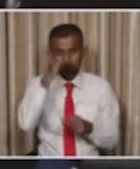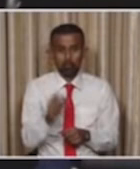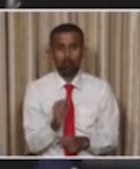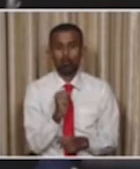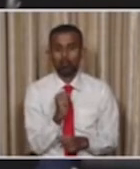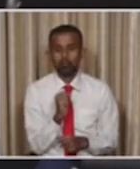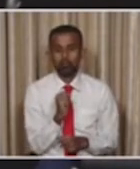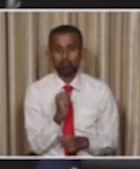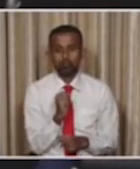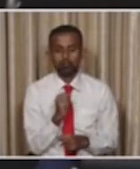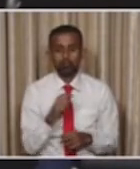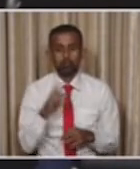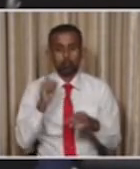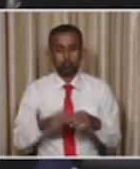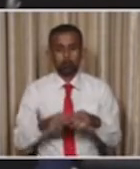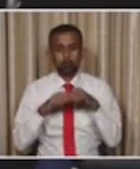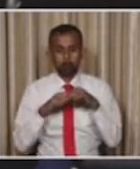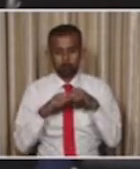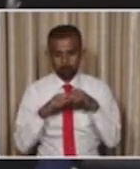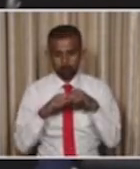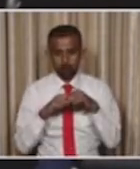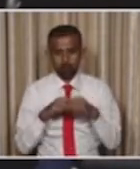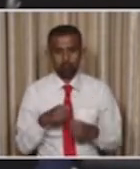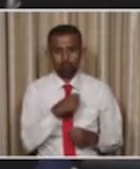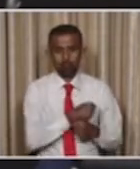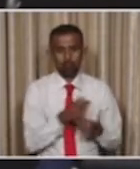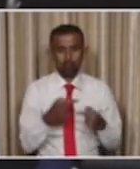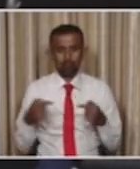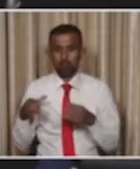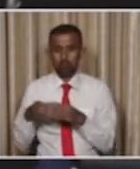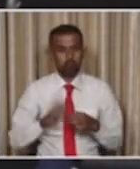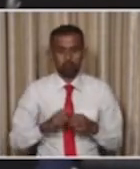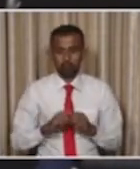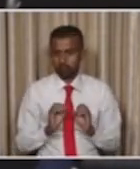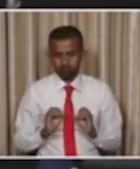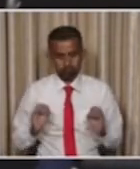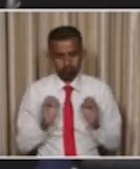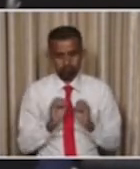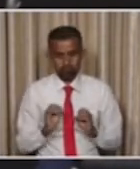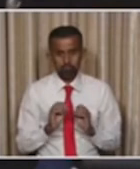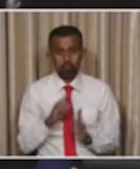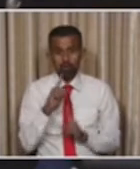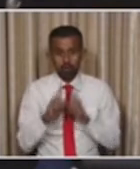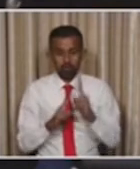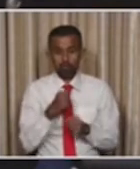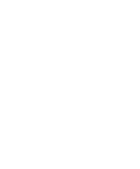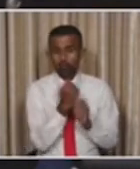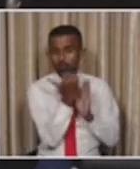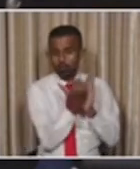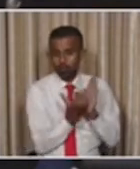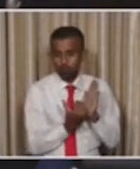කොහොමද ඒ වගේ ප්‍රශ්නයක් ඉදිරිපත් කරන්න දෙන්නේ? මේක මේ ආණ්ඩු විපක්ෂේ ප්‍රශ්නයක් ගැන නෙවෙයි මම කතා කරන්නේ. මම කතා කරන්නේ මේ රටේ ආණ්ඩු ක්‍රම